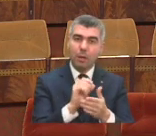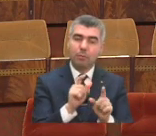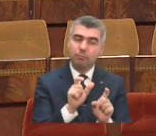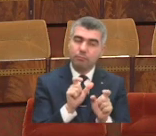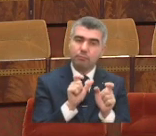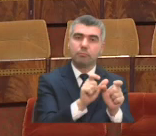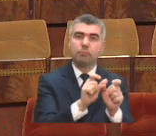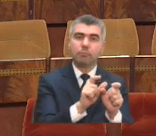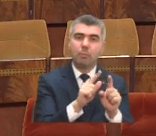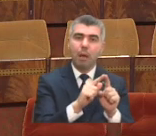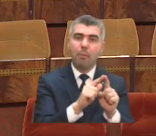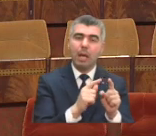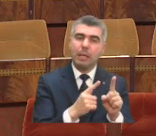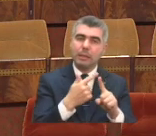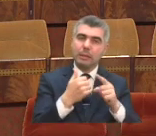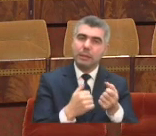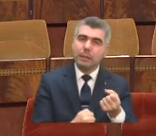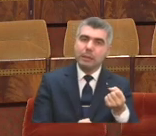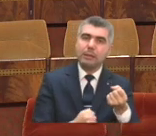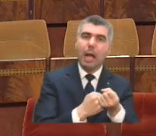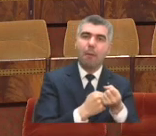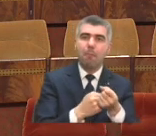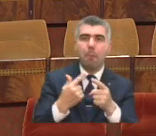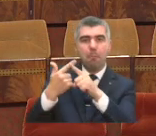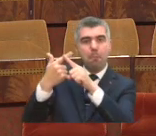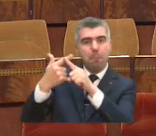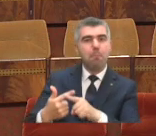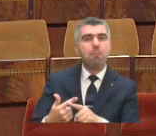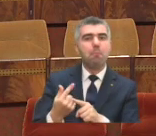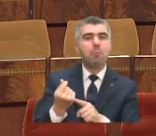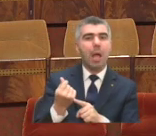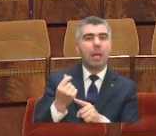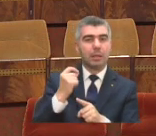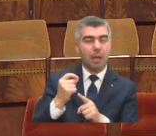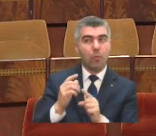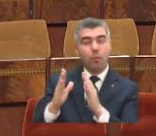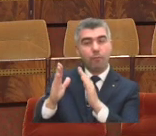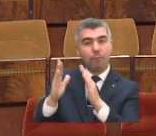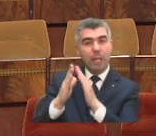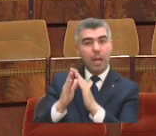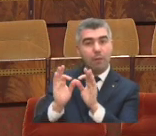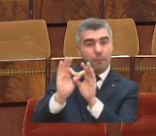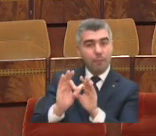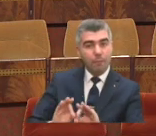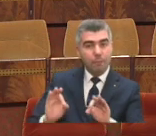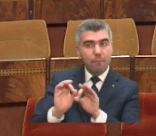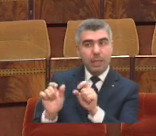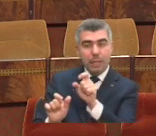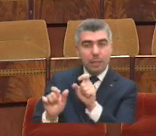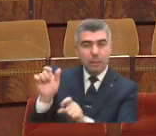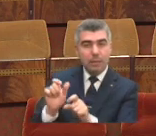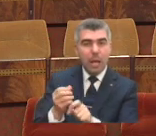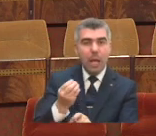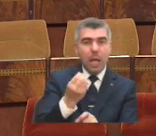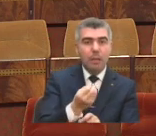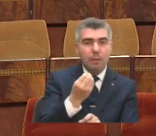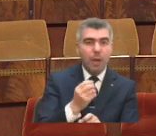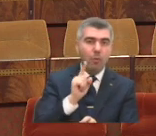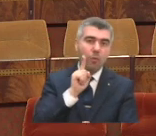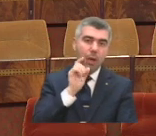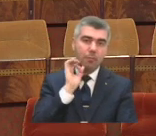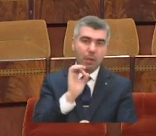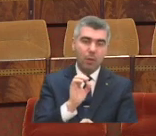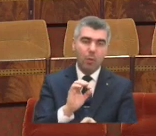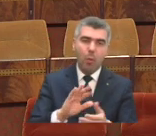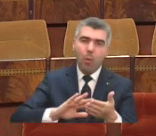توفير الدعم المالي وكذلك توفير دور الإيواء للنساء والأطفال في وضعية هشاشة، وكذا أن تعملوا في إطار الالتقائية